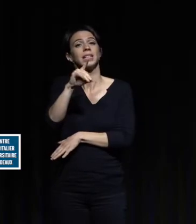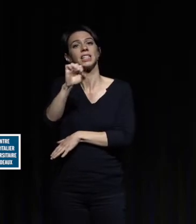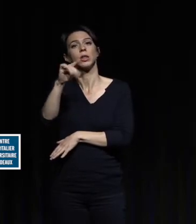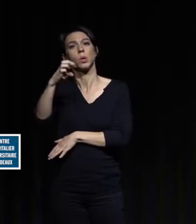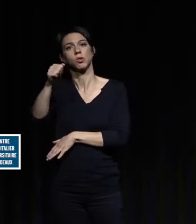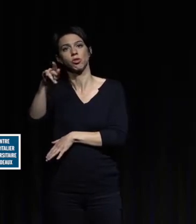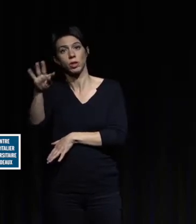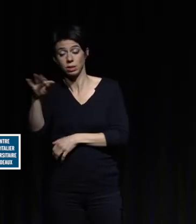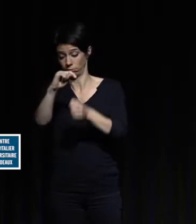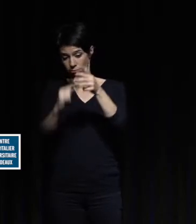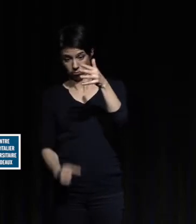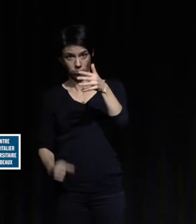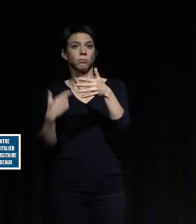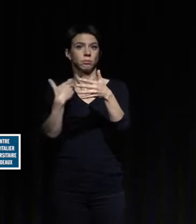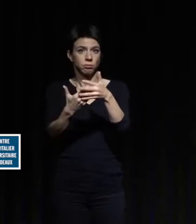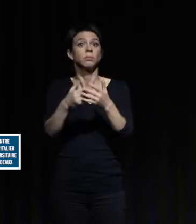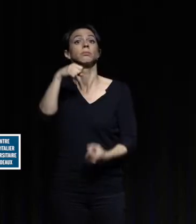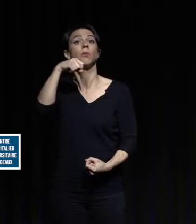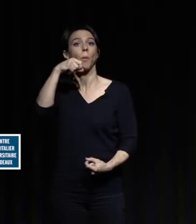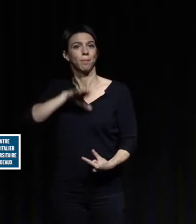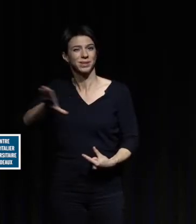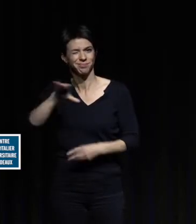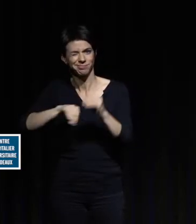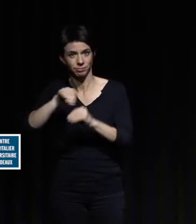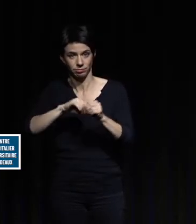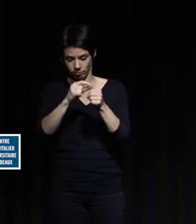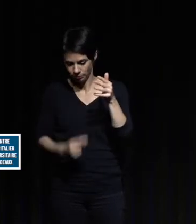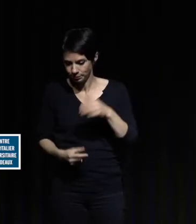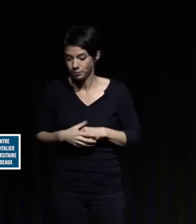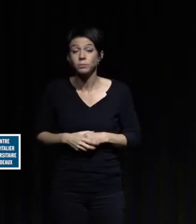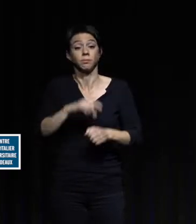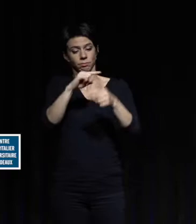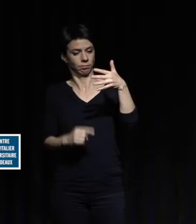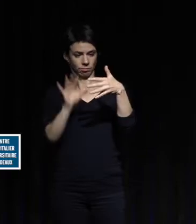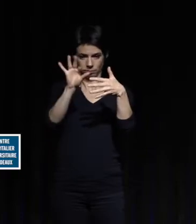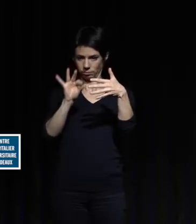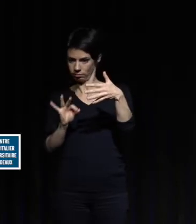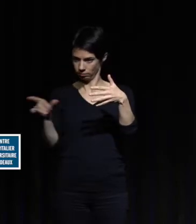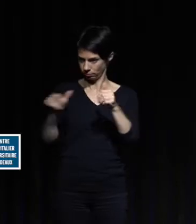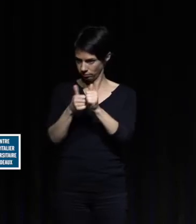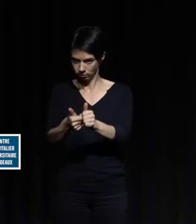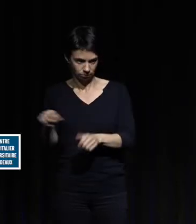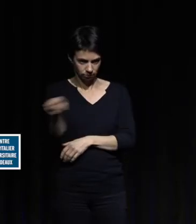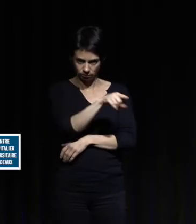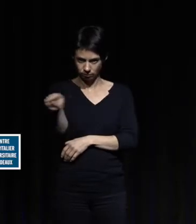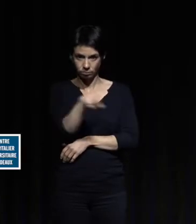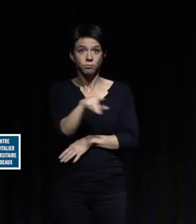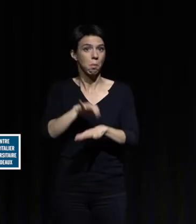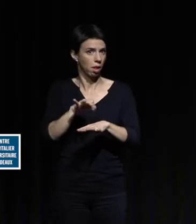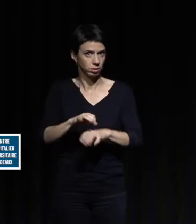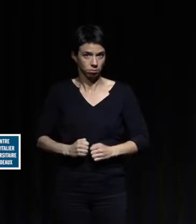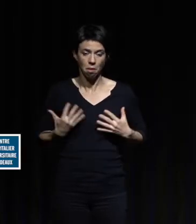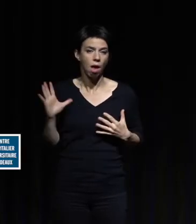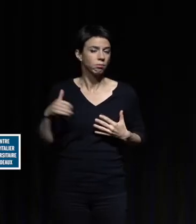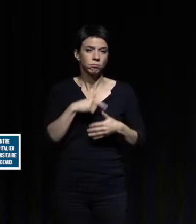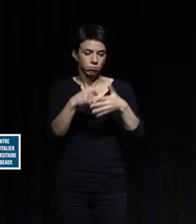Donc le choix de ces médicaments va être fonction bien sûr de la maladie, mais ils sont à peu près tous équivalents,